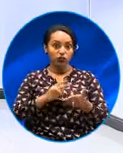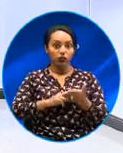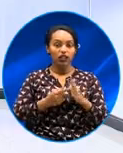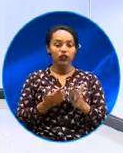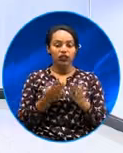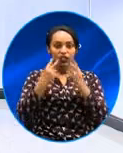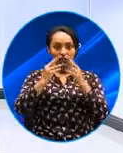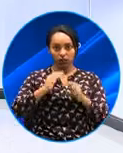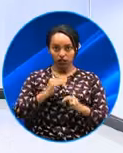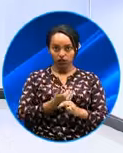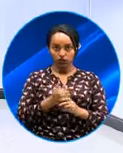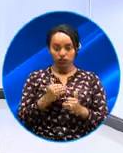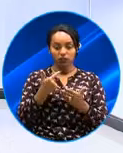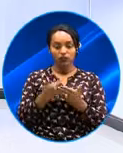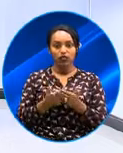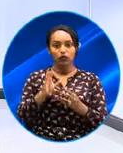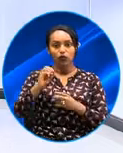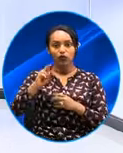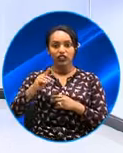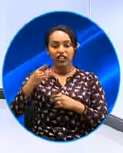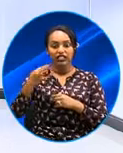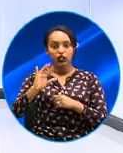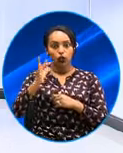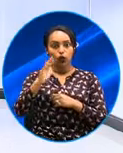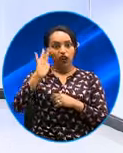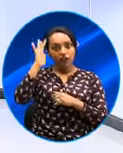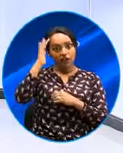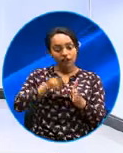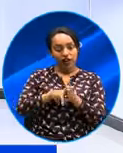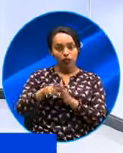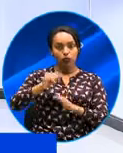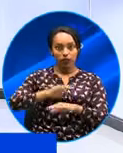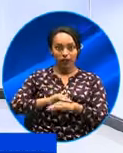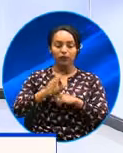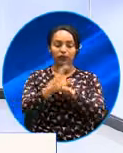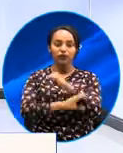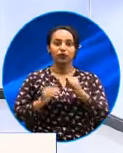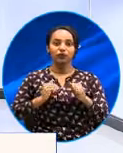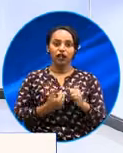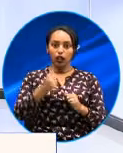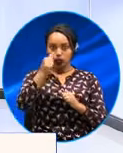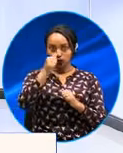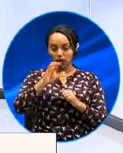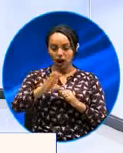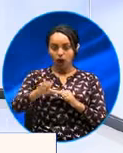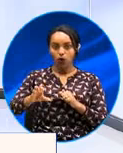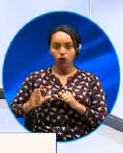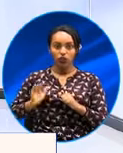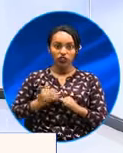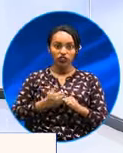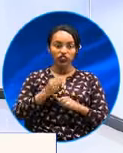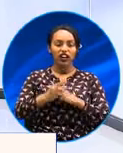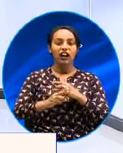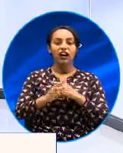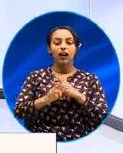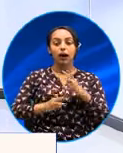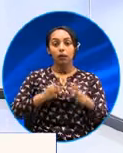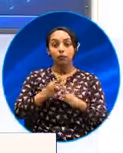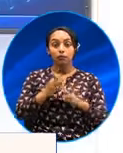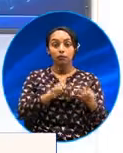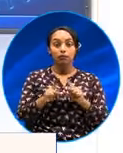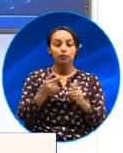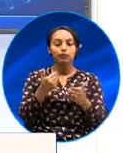ነው። እንግዲህ ተመልካቾቻችን በዚሁ በኮቪድ-19 የኮሮና ቫይረስ ወረርሽኝ ዙሪያ ሀገራችን ኢትዮጵያ፣ አህጉራችን አፍሪካና በዓለም አቀፍ ደረጃ